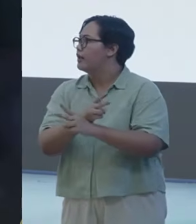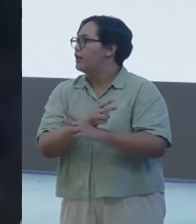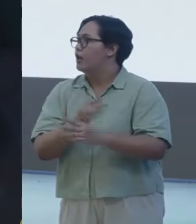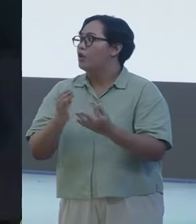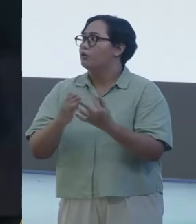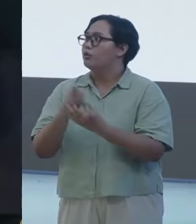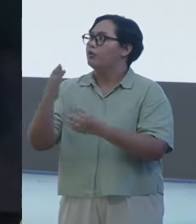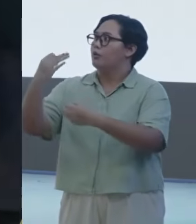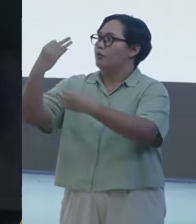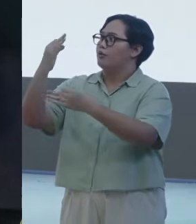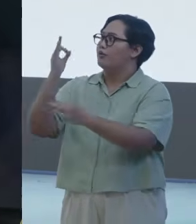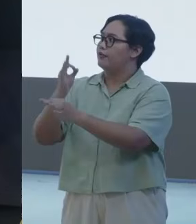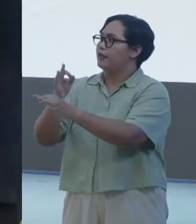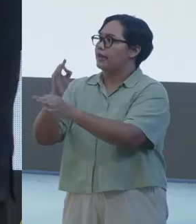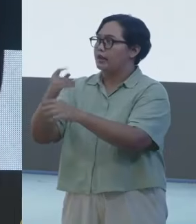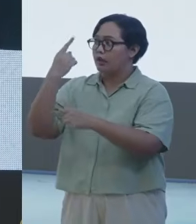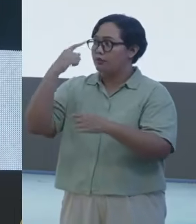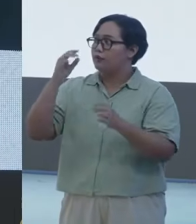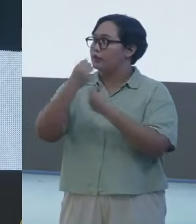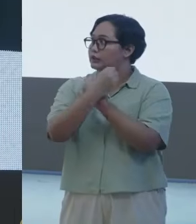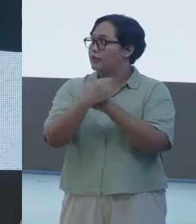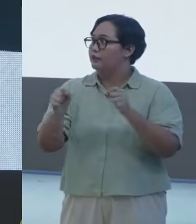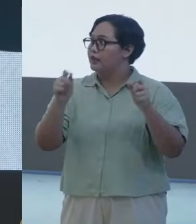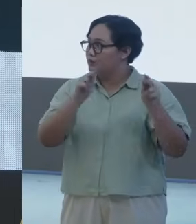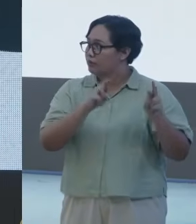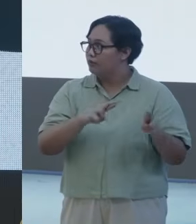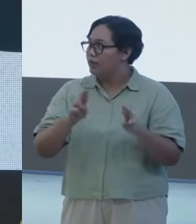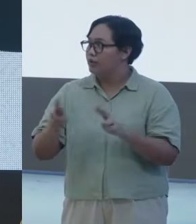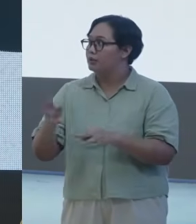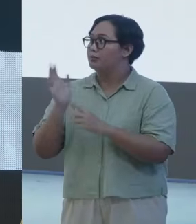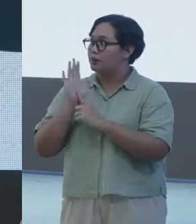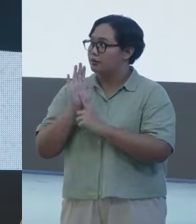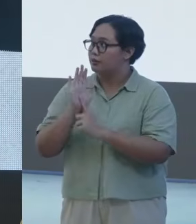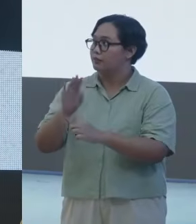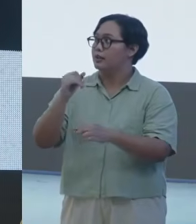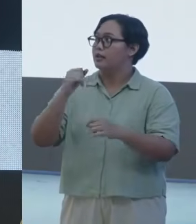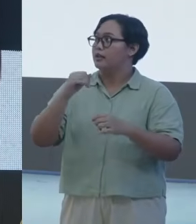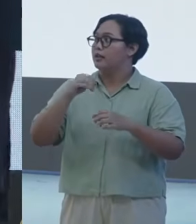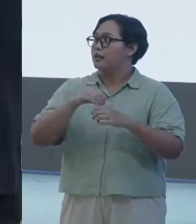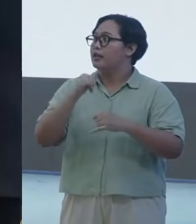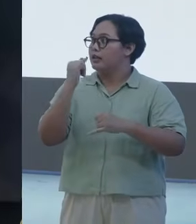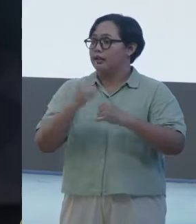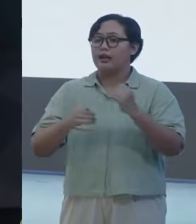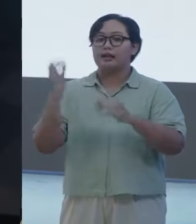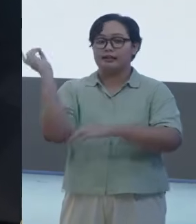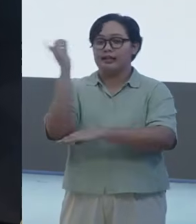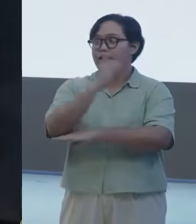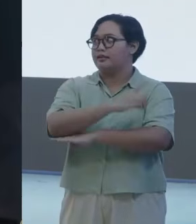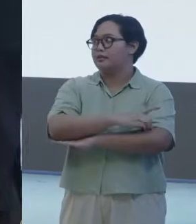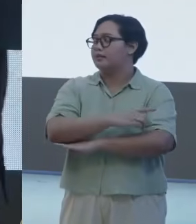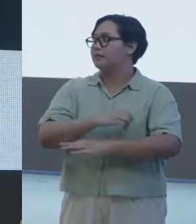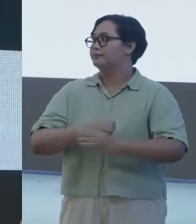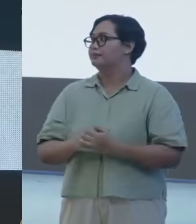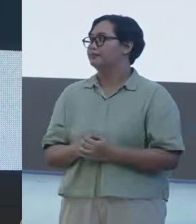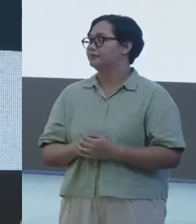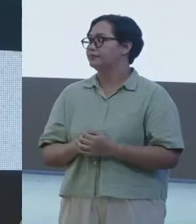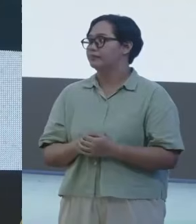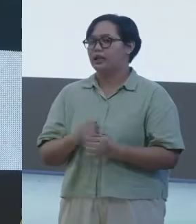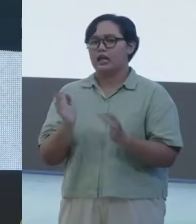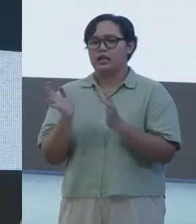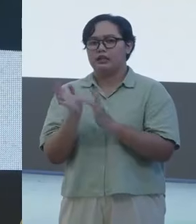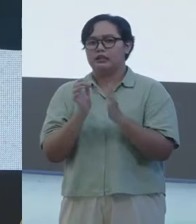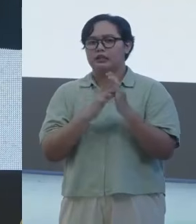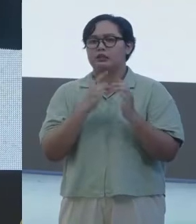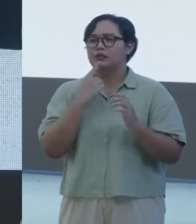ready to be revealed in the last time. Yan ang ating hope. Hindi po tayo mawawala. Sabi ni Jesus, they are in